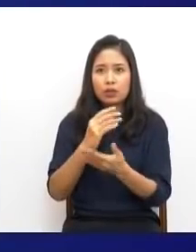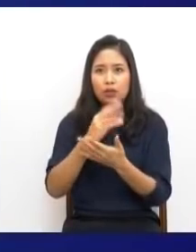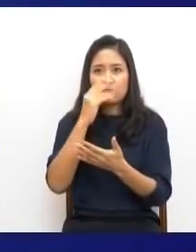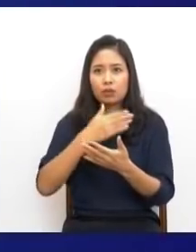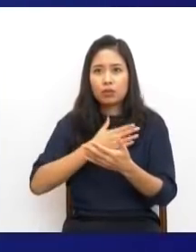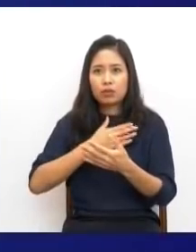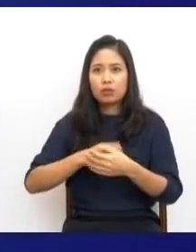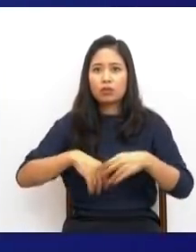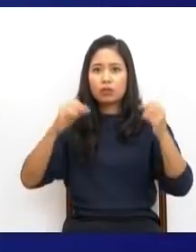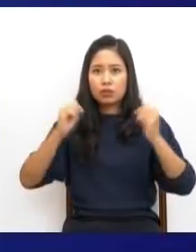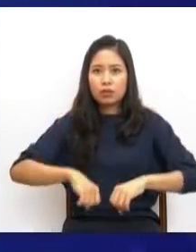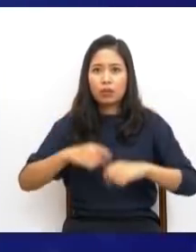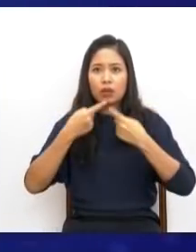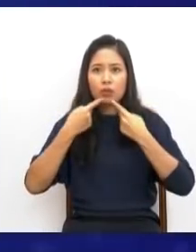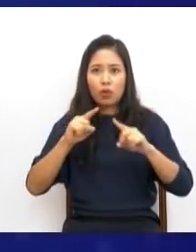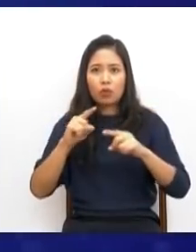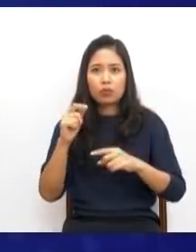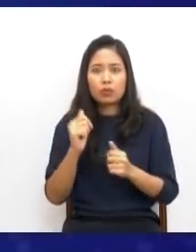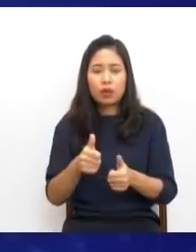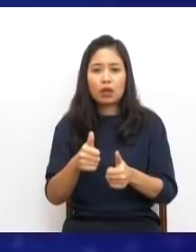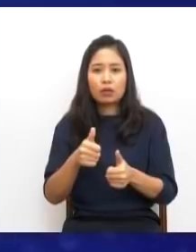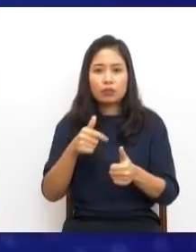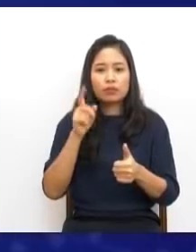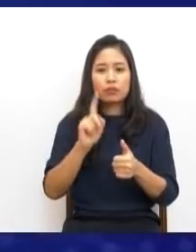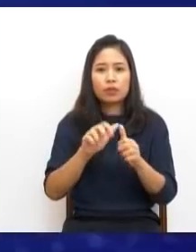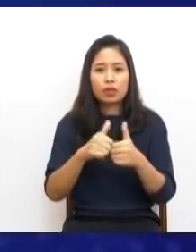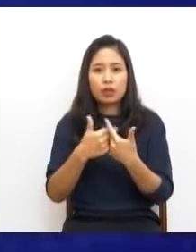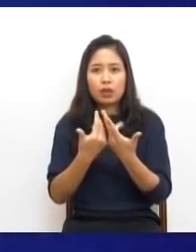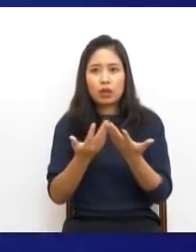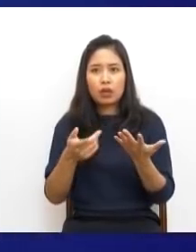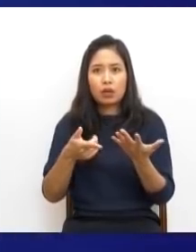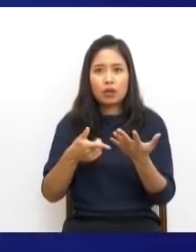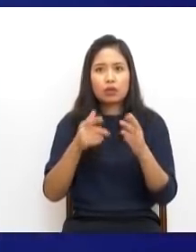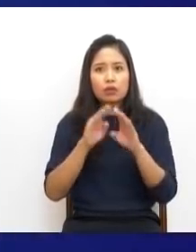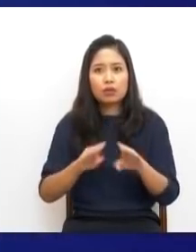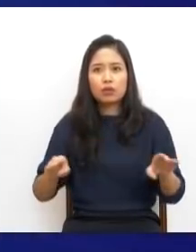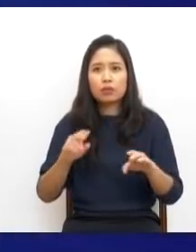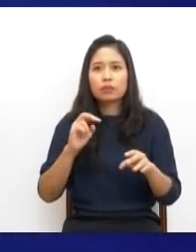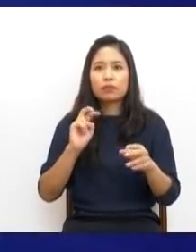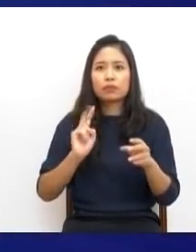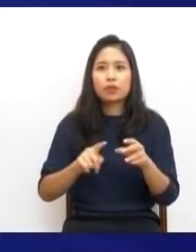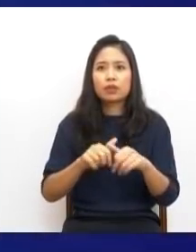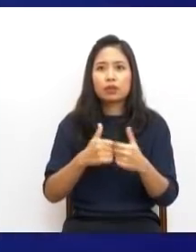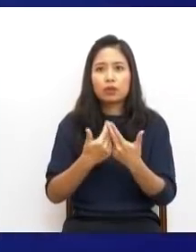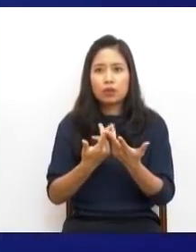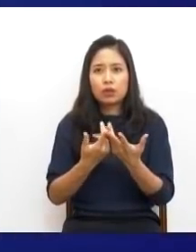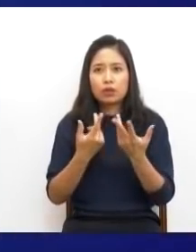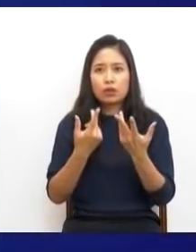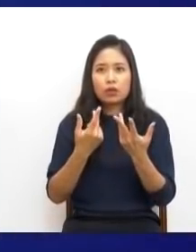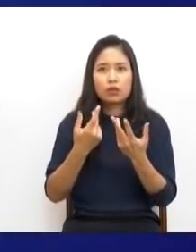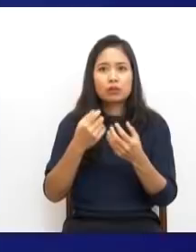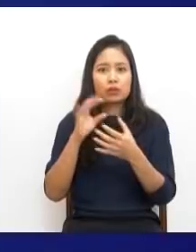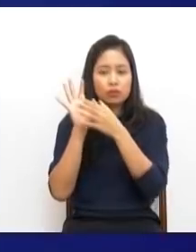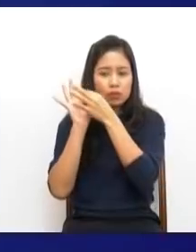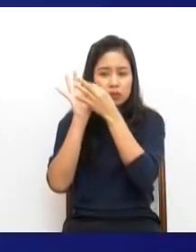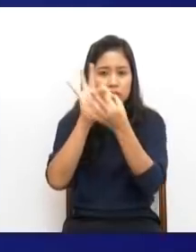ารถตอบนักเรียนได้ว่าแม้ว่าบ้านเขาอะไม่มีคอมพิวเตอร์นะอินเทอร์เน็ตไม่เข้าไม่ถึงนะแต่การคิดเชิงค